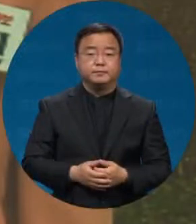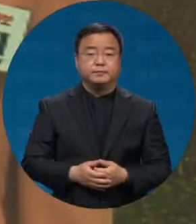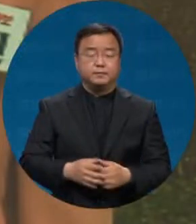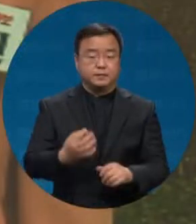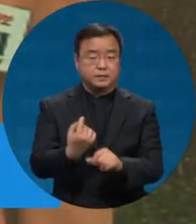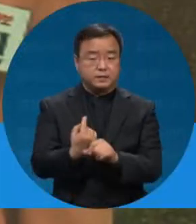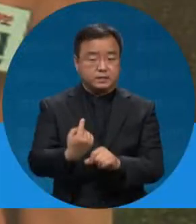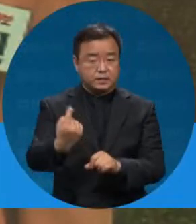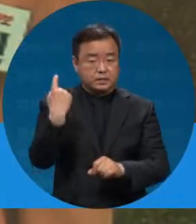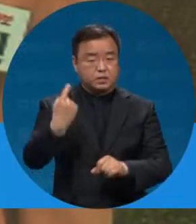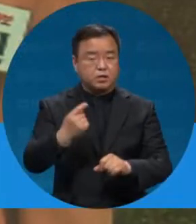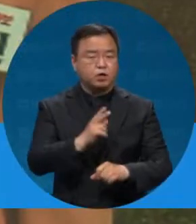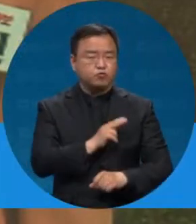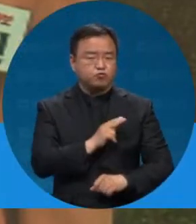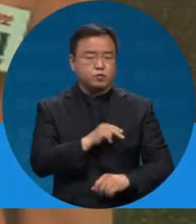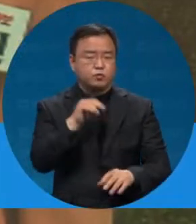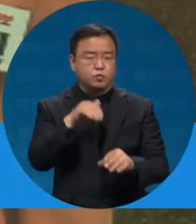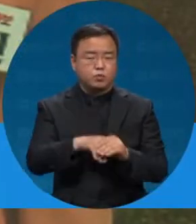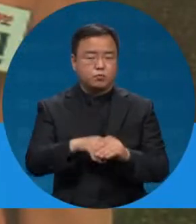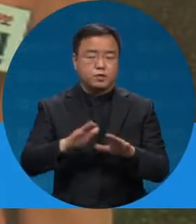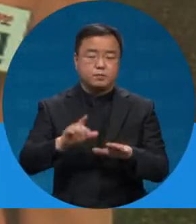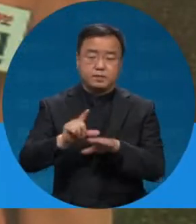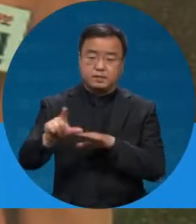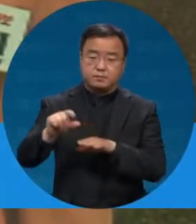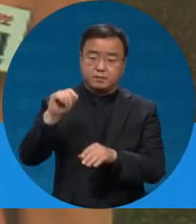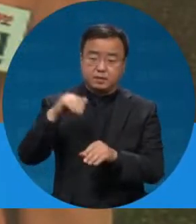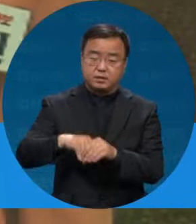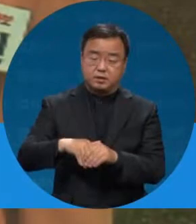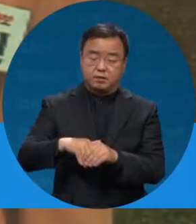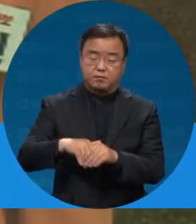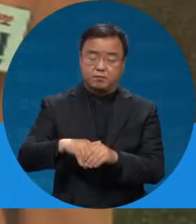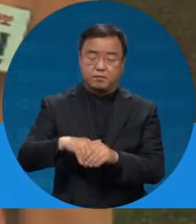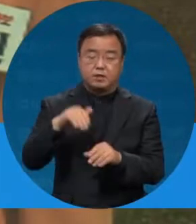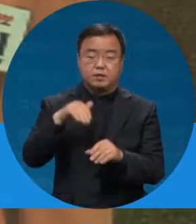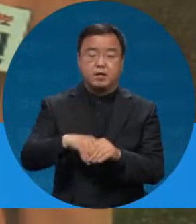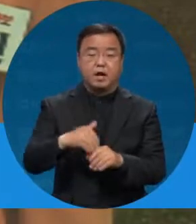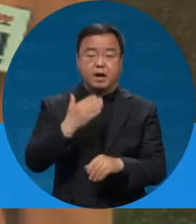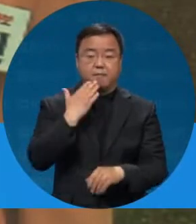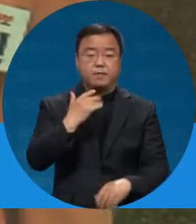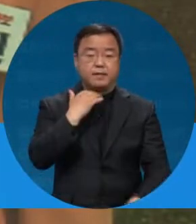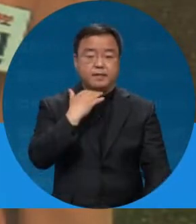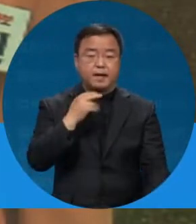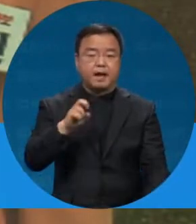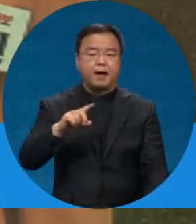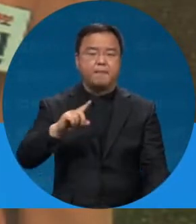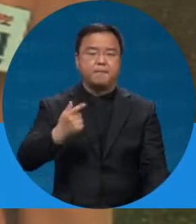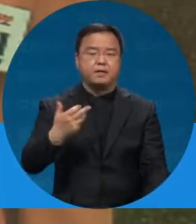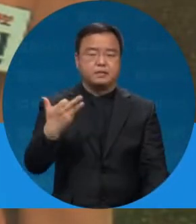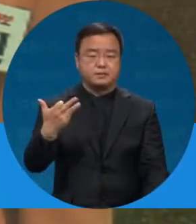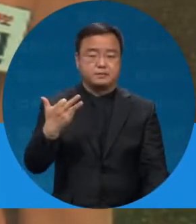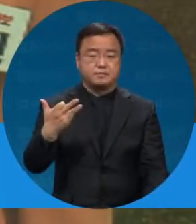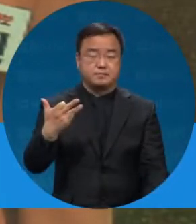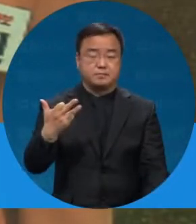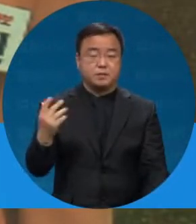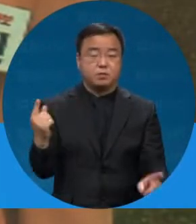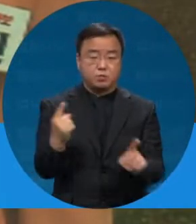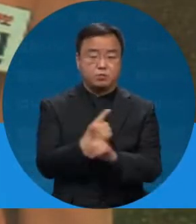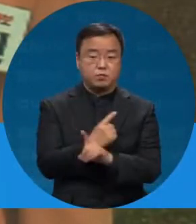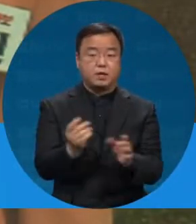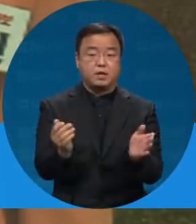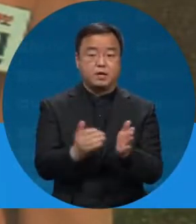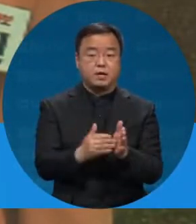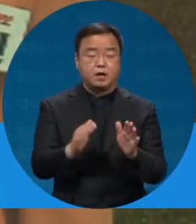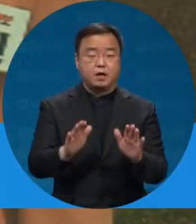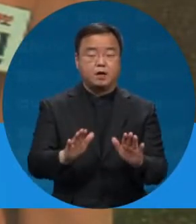지난해 국회의원 선거와 지방선거 피선거권 연령이 만 18세로 낮아졌죠. 법 개정 이후 치러지는